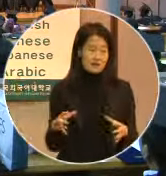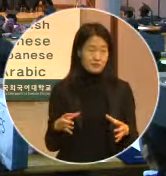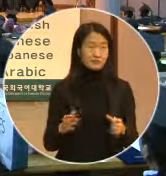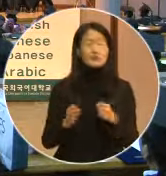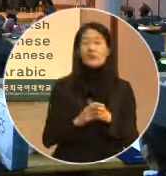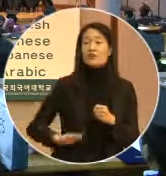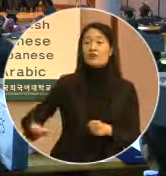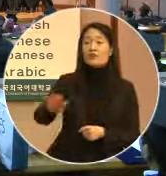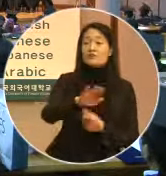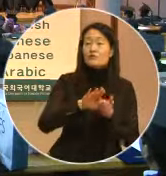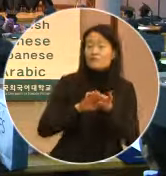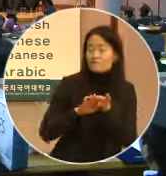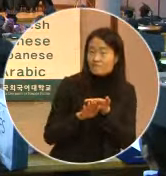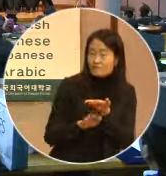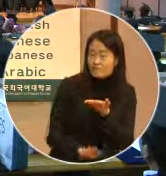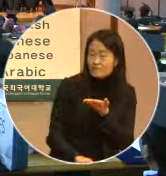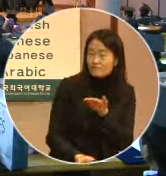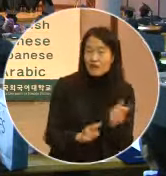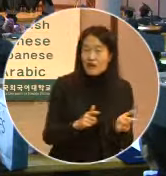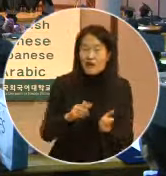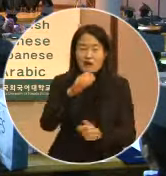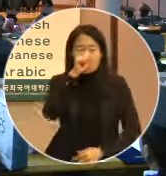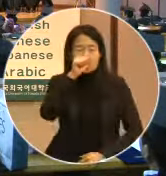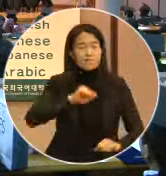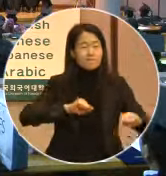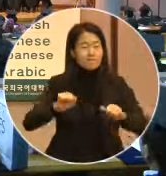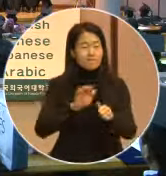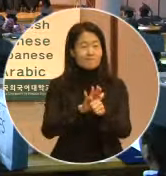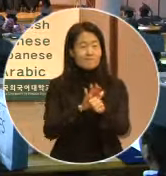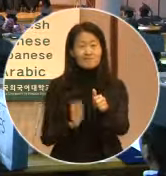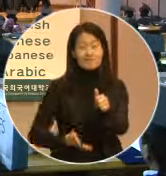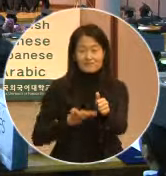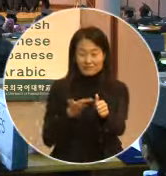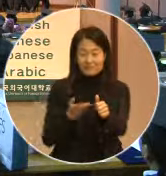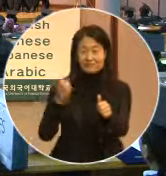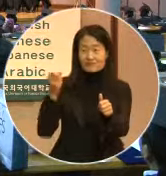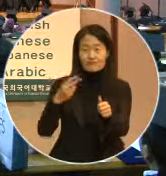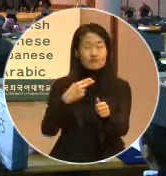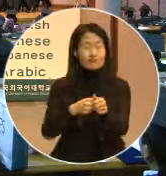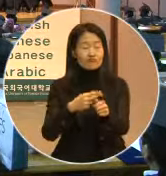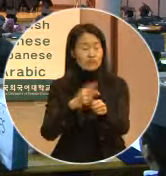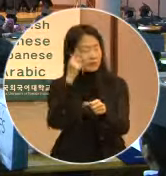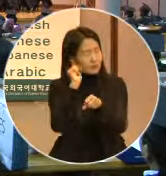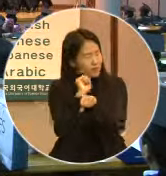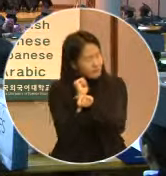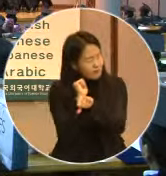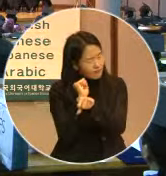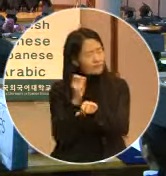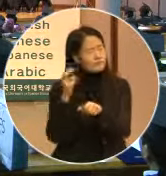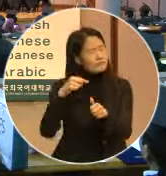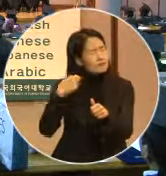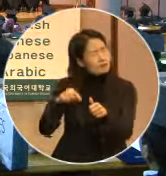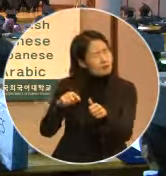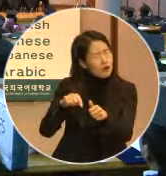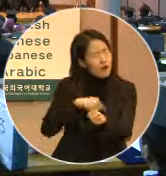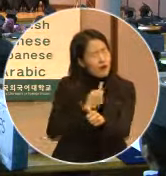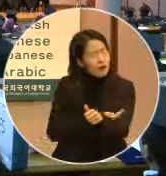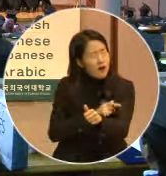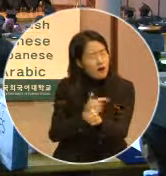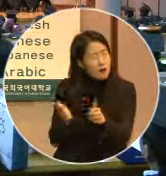여러분의 후배들에게 다각화된 활동을 지원하고 교수님들의 연구, 지도 역량을